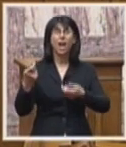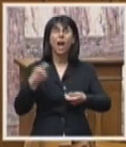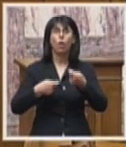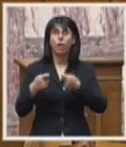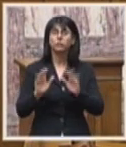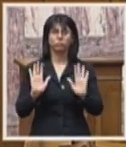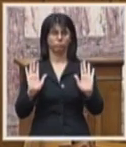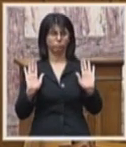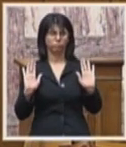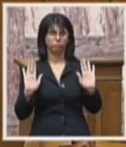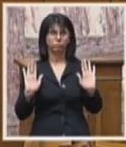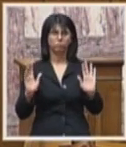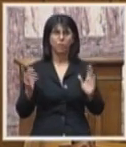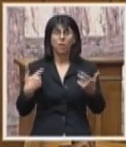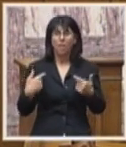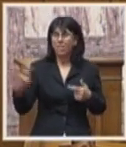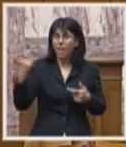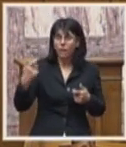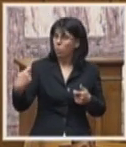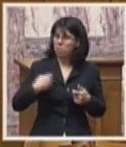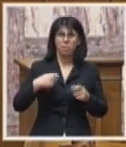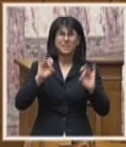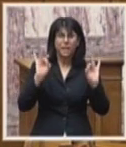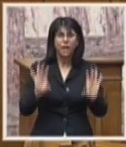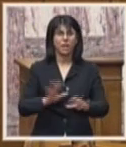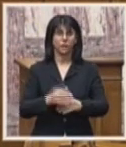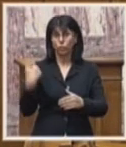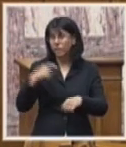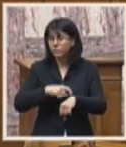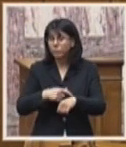ξέρετε. Δεν μας δάνειζε κανείς από κάποια στιγμή και μετά.